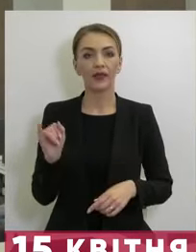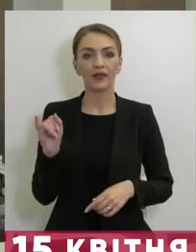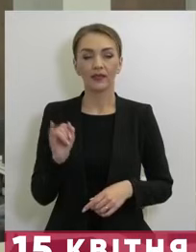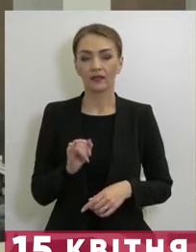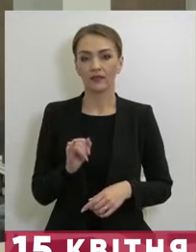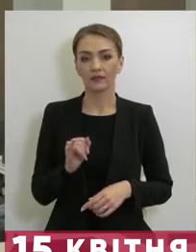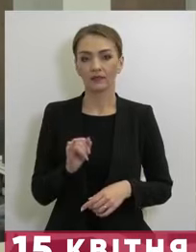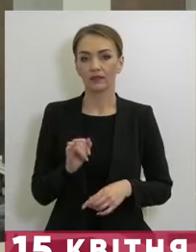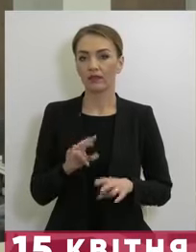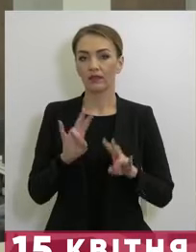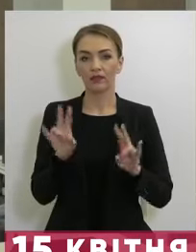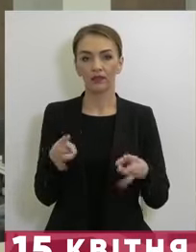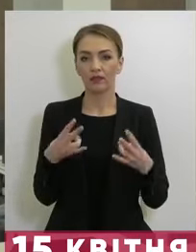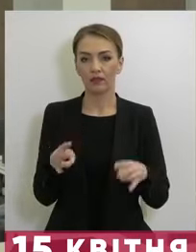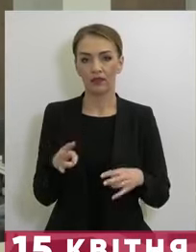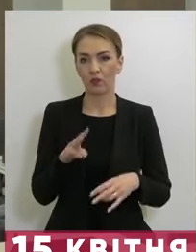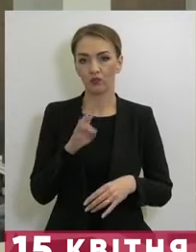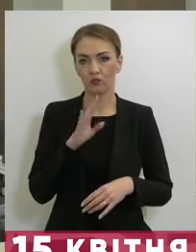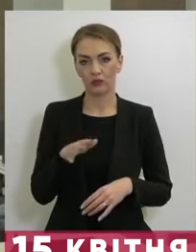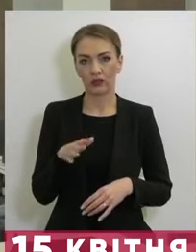будьте легковажними.